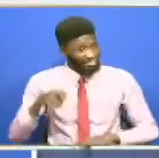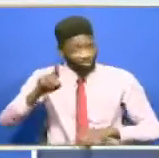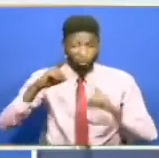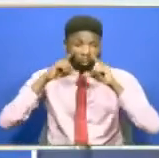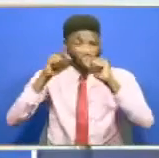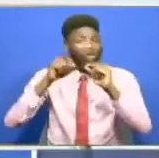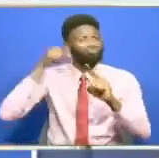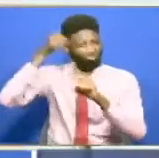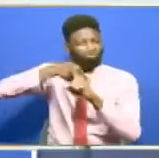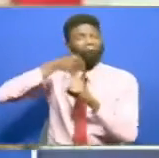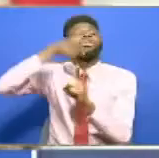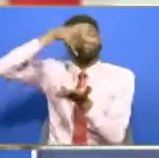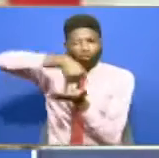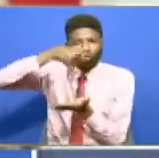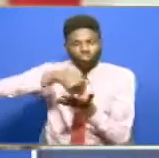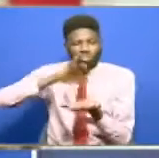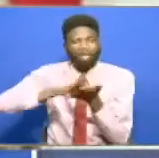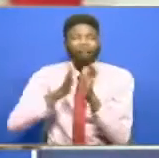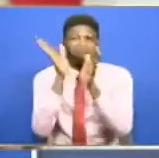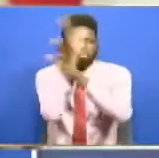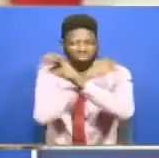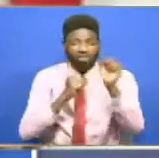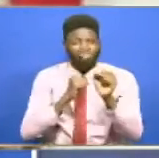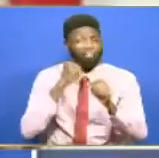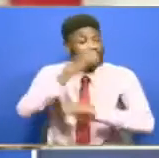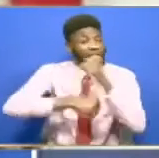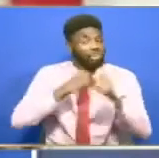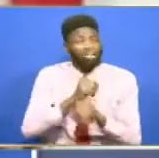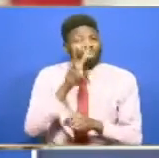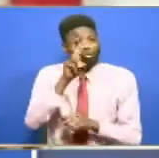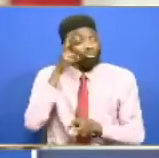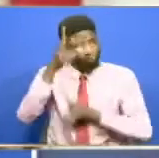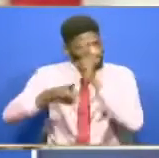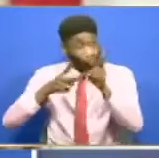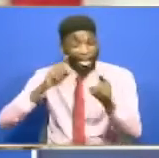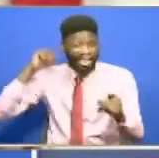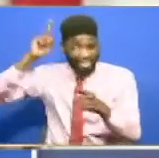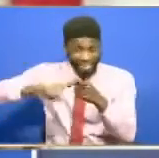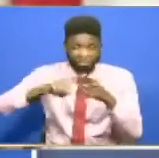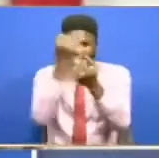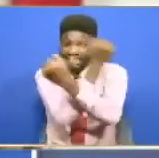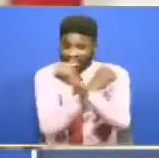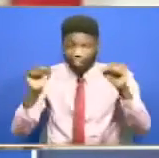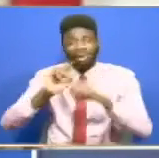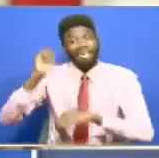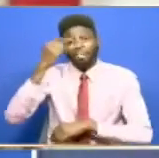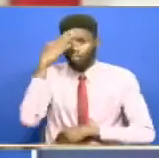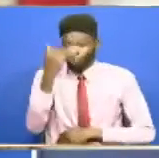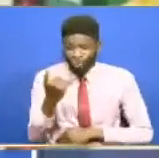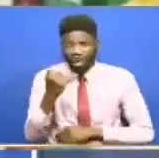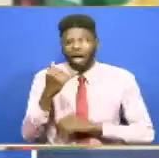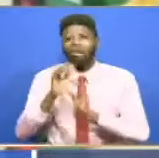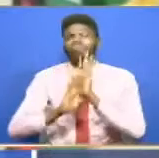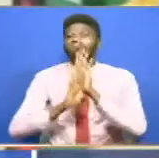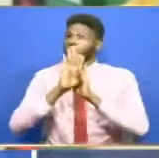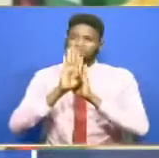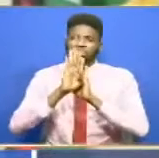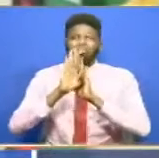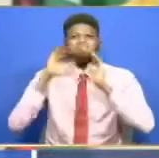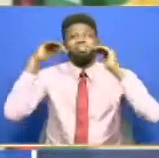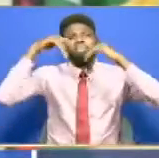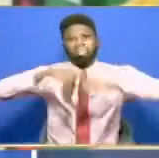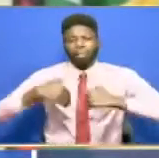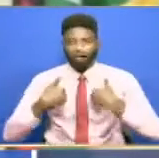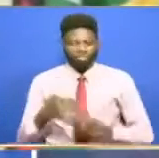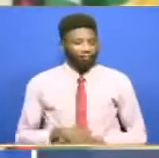urais mwaka 2022 ili kunusuru taifa hili ambalo amedai kuwa inasambaratika kimaendeleo. In the general elections